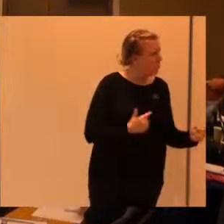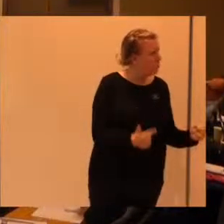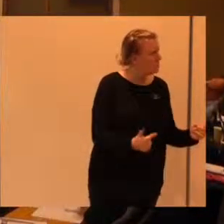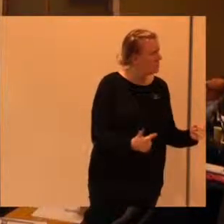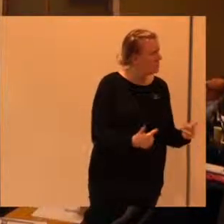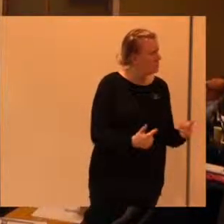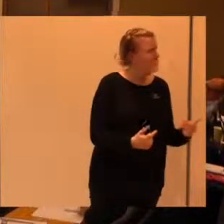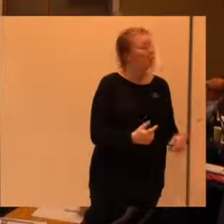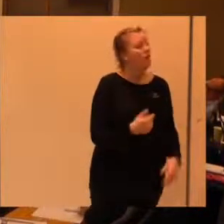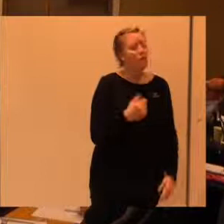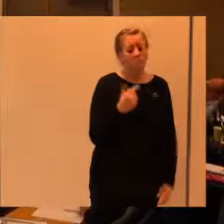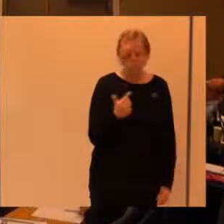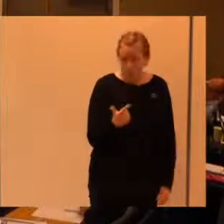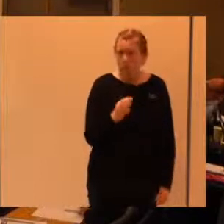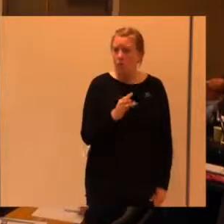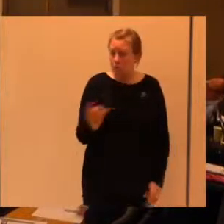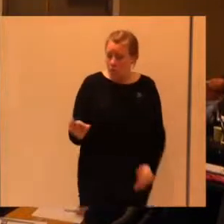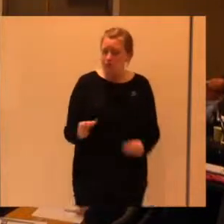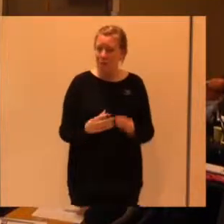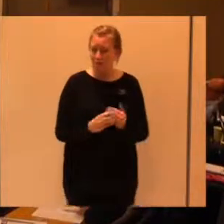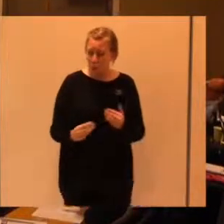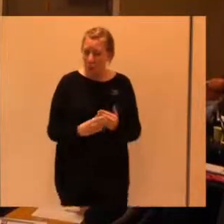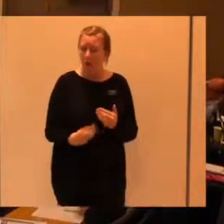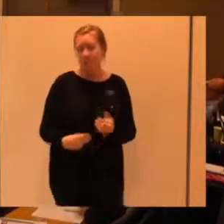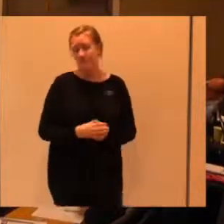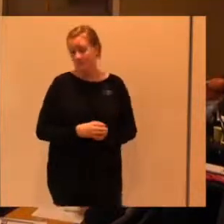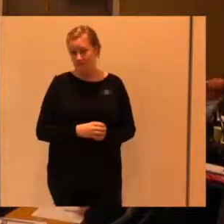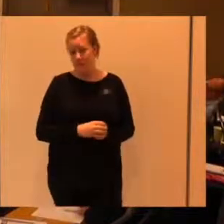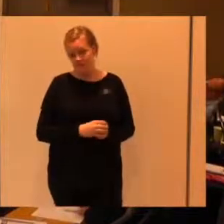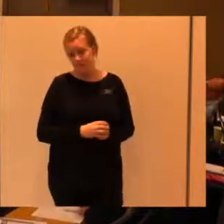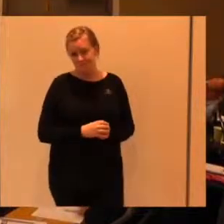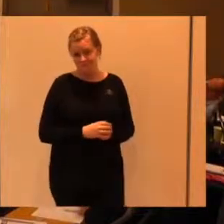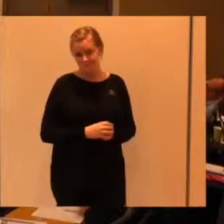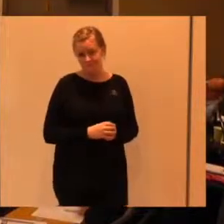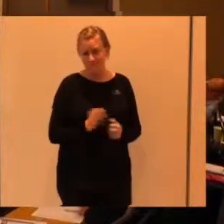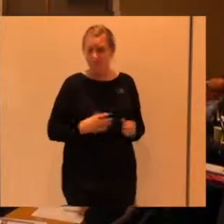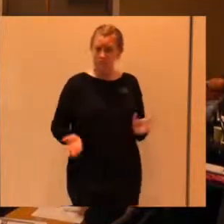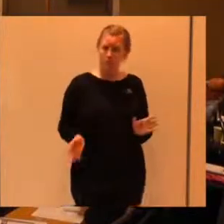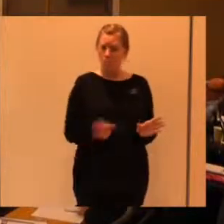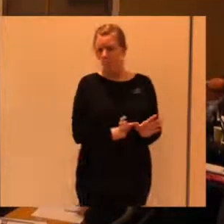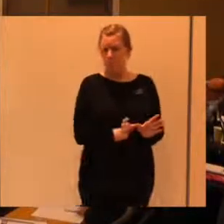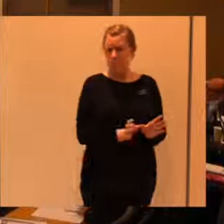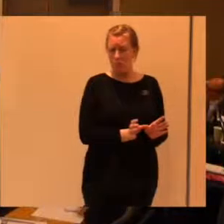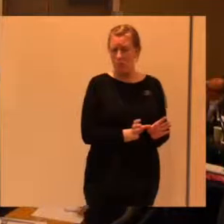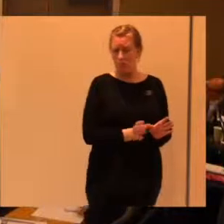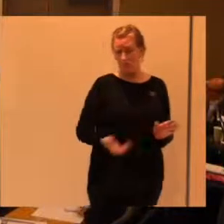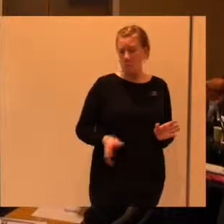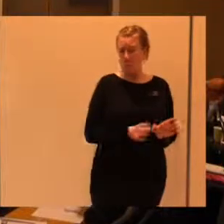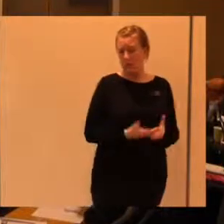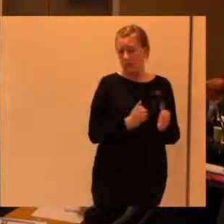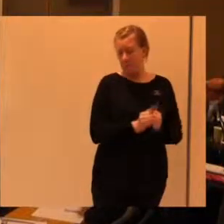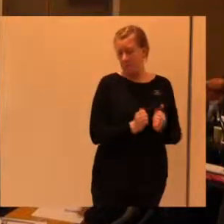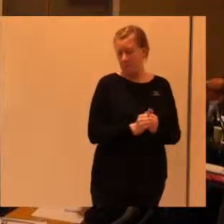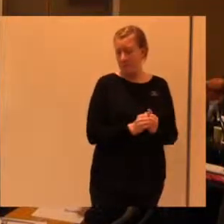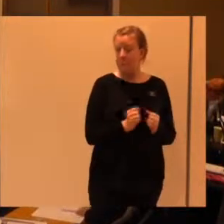$8,000. $700. Ja. Så då kan man ju se om hjälpmedlen finns liksom inbyggda